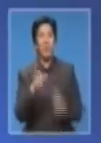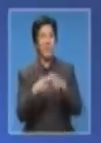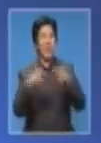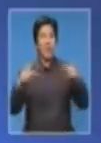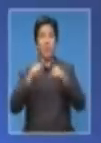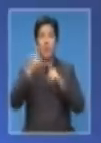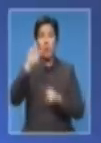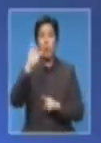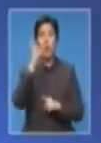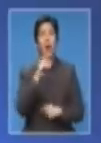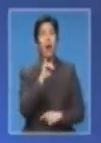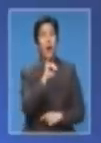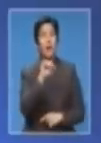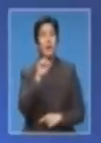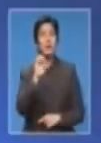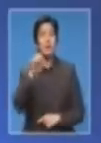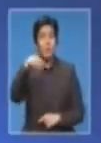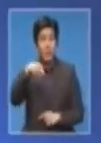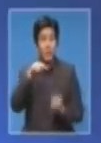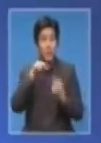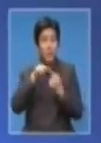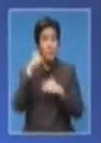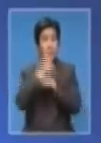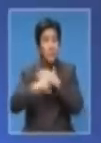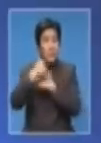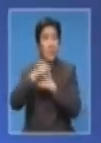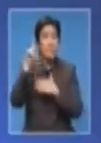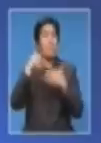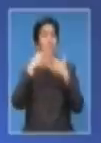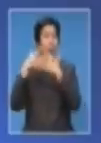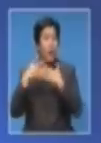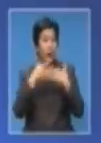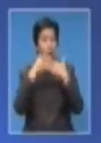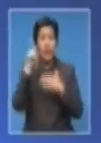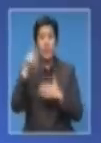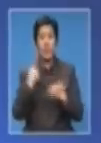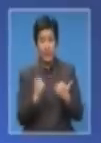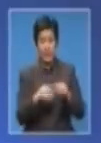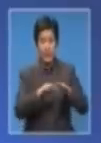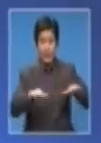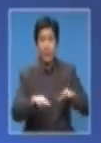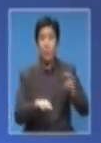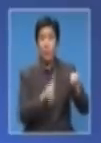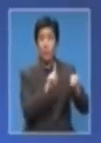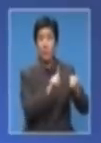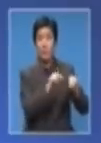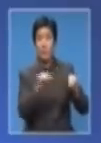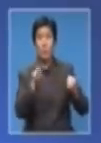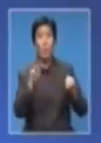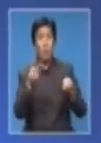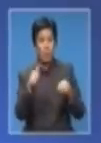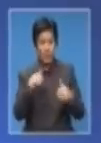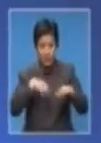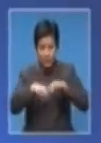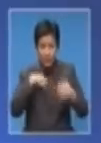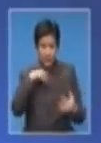หรือไอเซปนะครับที่จัดขึ้นที่พิตต์สเบิร์กประเทศสหรัฐอเมริกาซึ่งผลงานของนักเรียนชั้นมัธยมศึกษาของไทยในเรื่อง